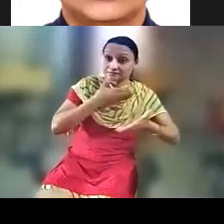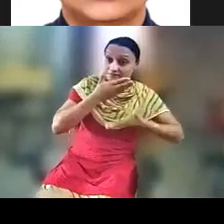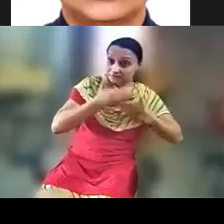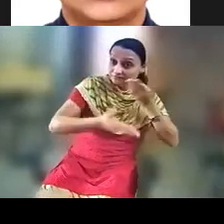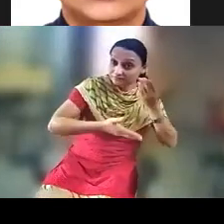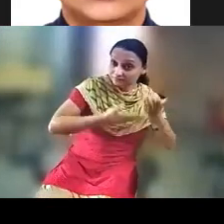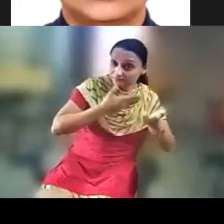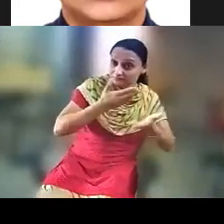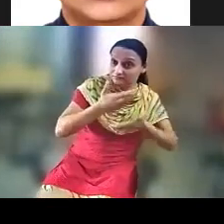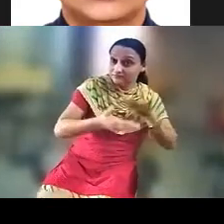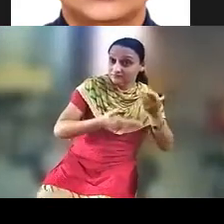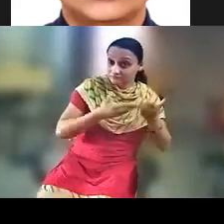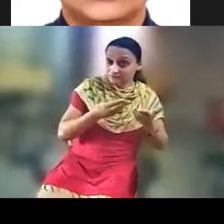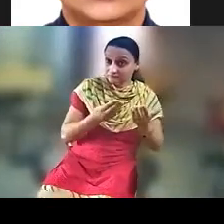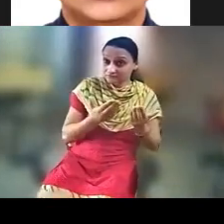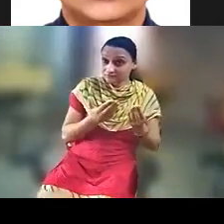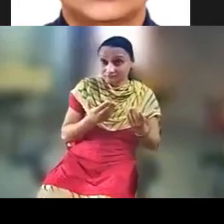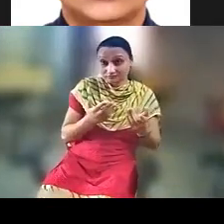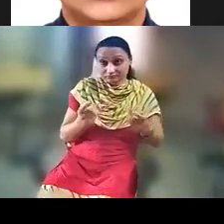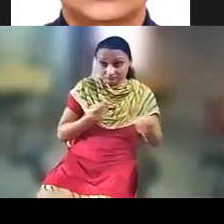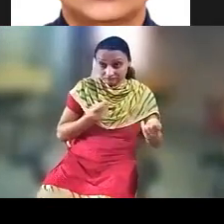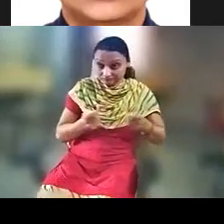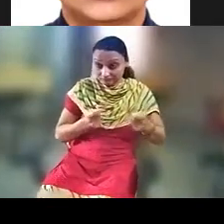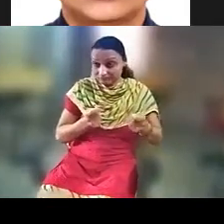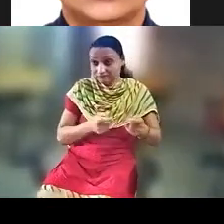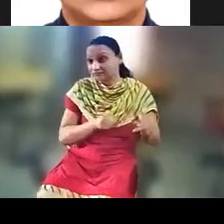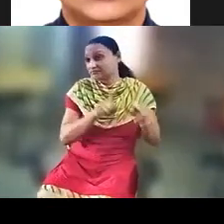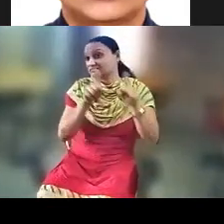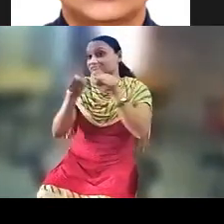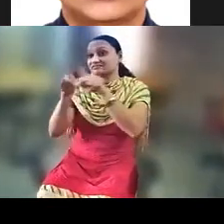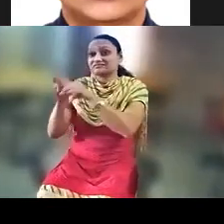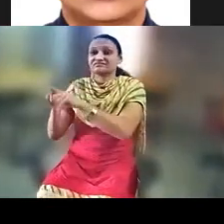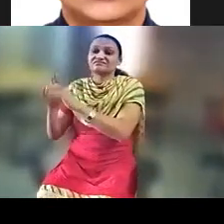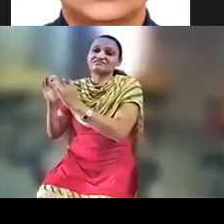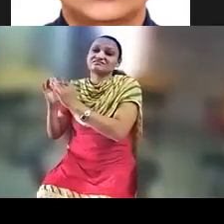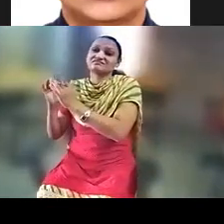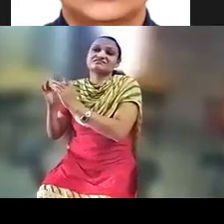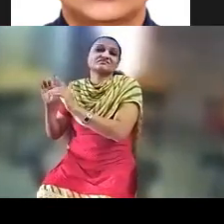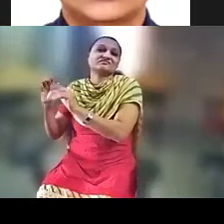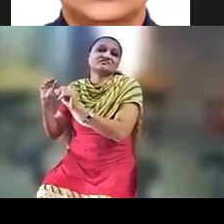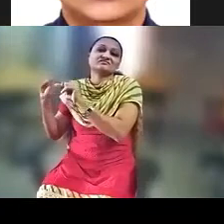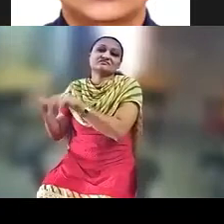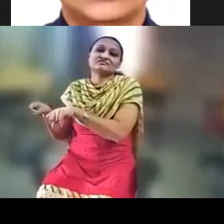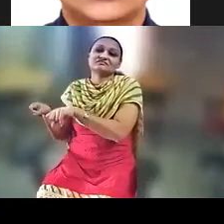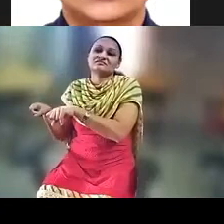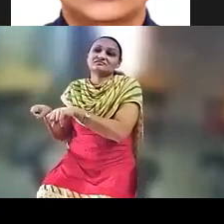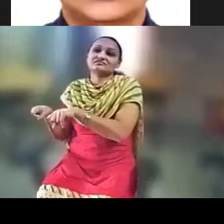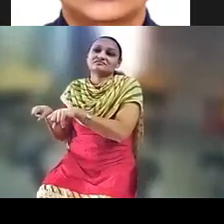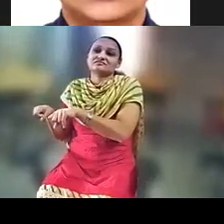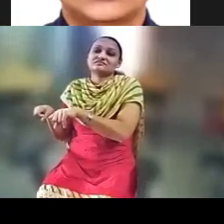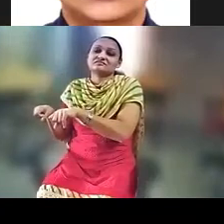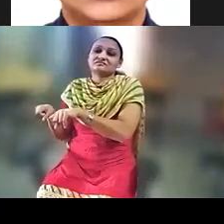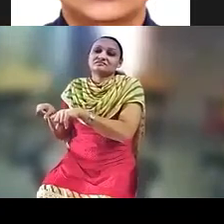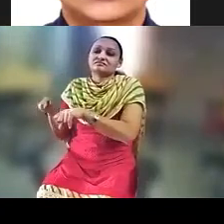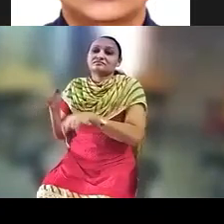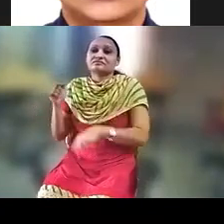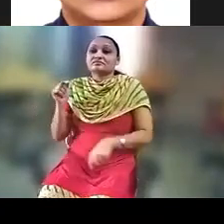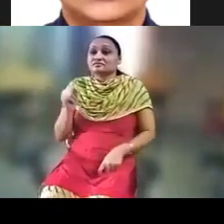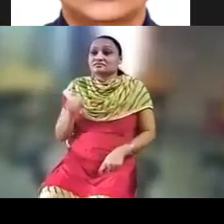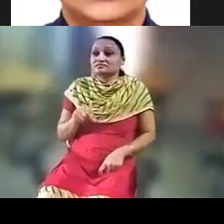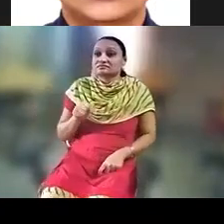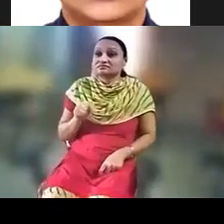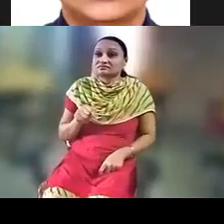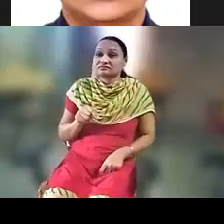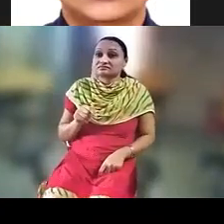उसमें जो चीजें हैंडल की जाती थी वो सब तो इस वक्त पे थी ही नहीं। सो यहाँ पे काफी